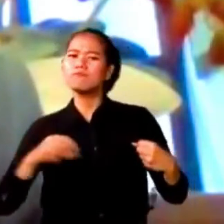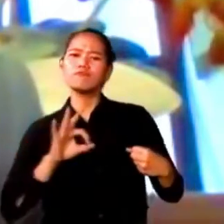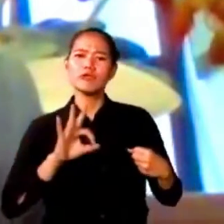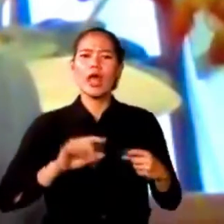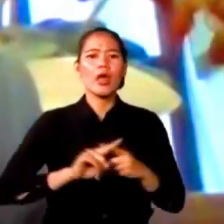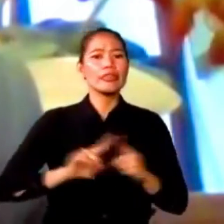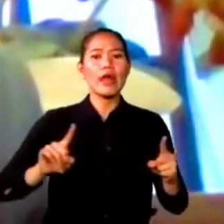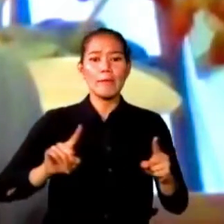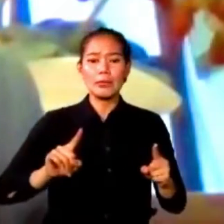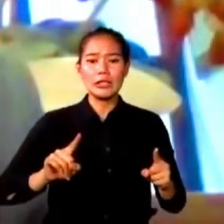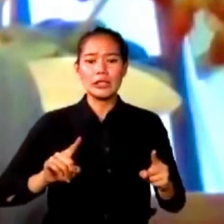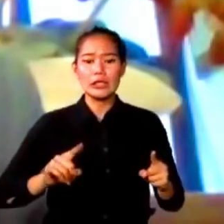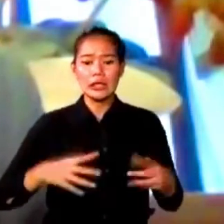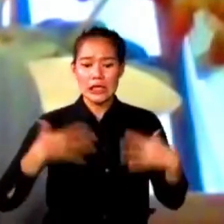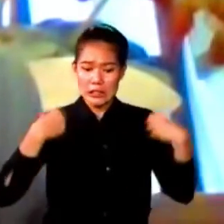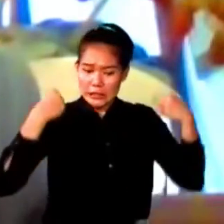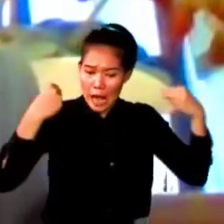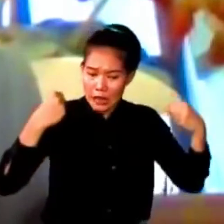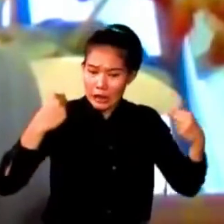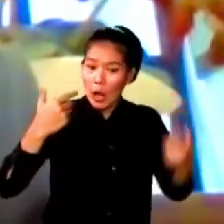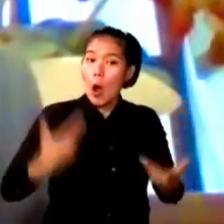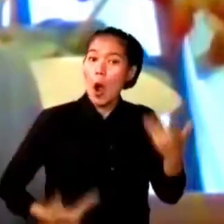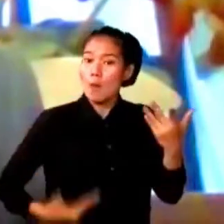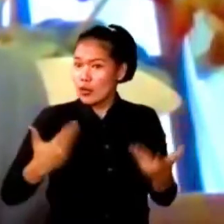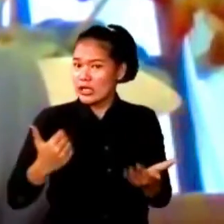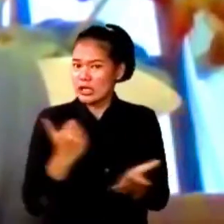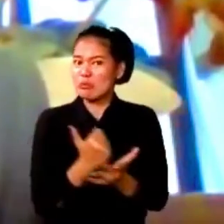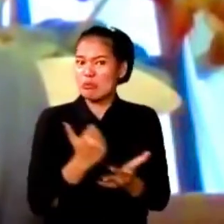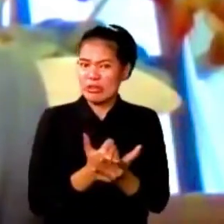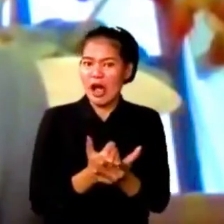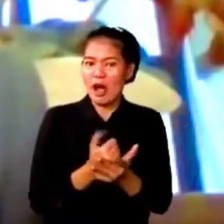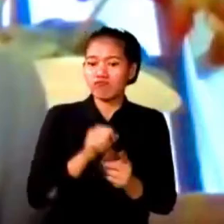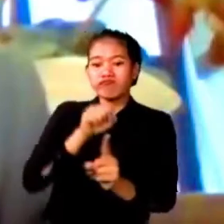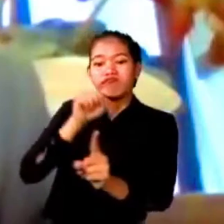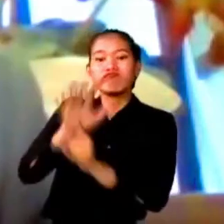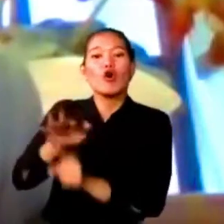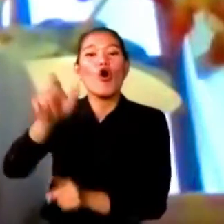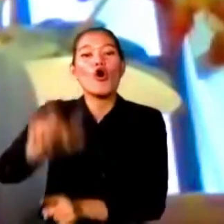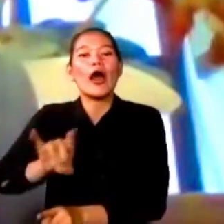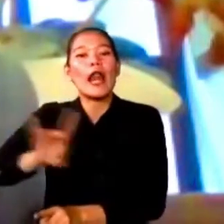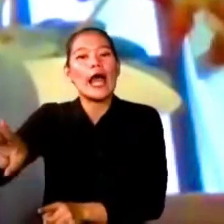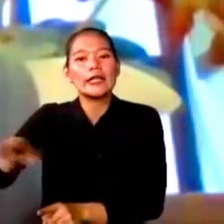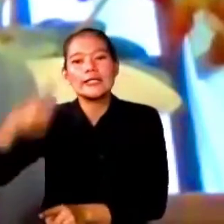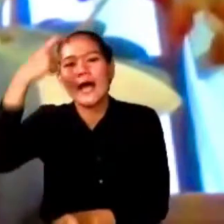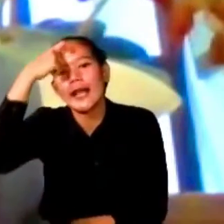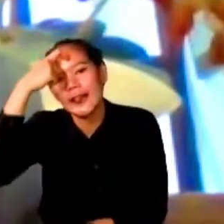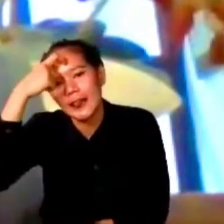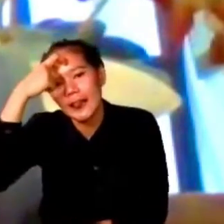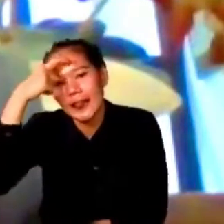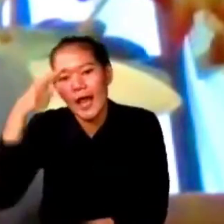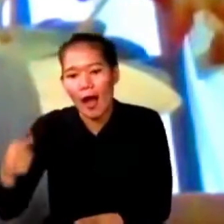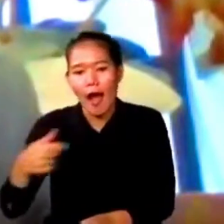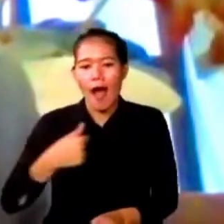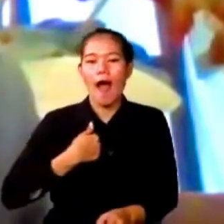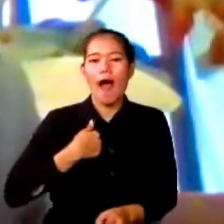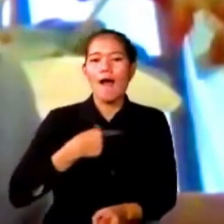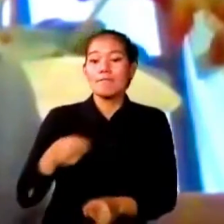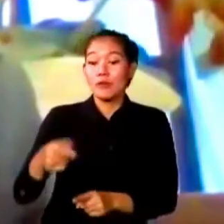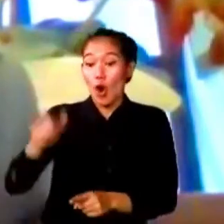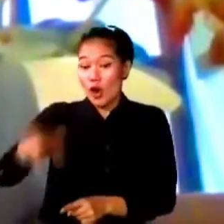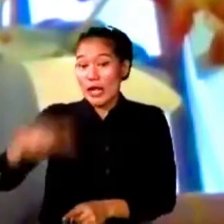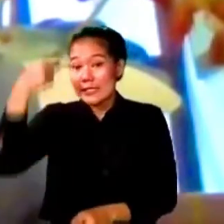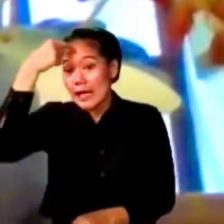kepercayaan diri merasa sehat itu bisa jadi kemudian merugikan orang lain sehingga kita menjadi transmitter atau penyebab